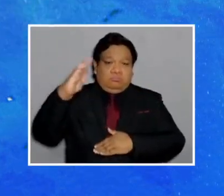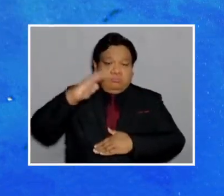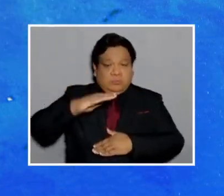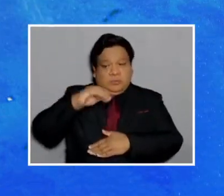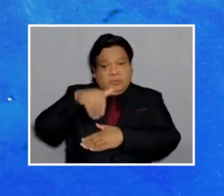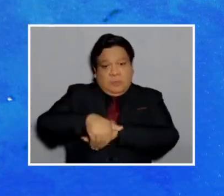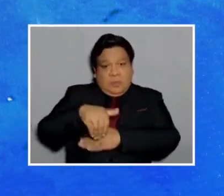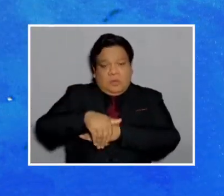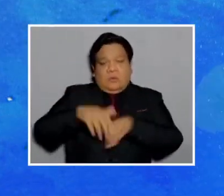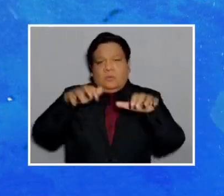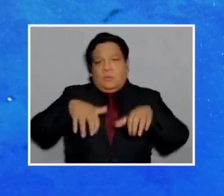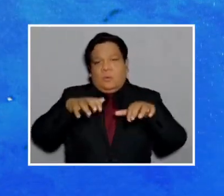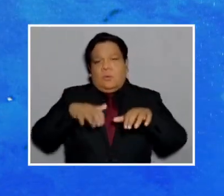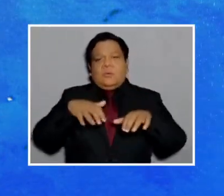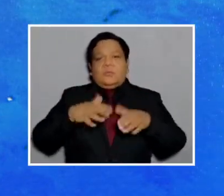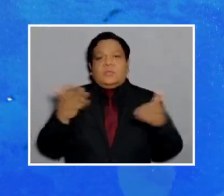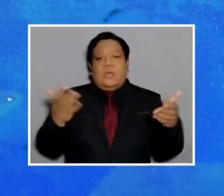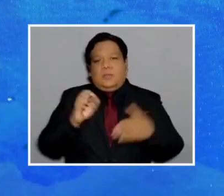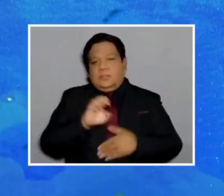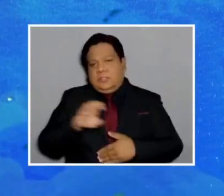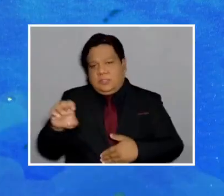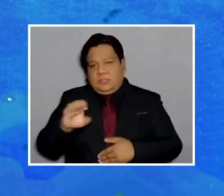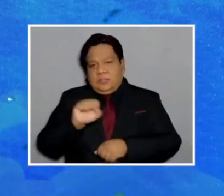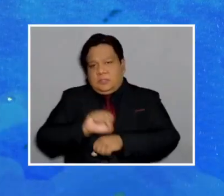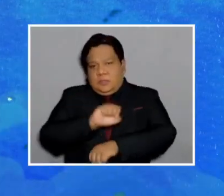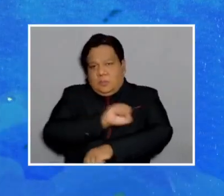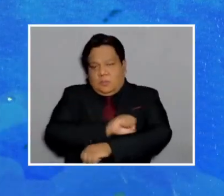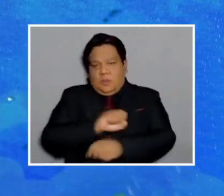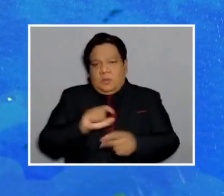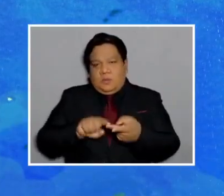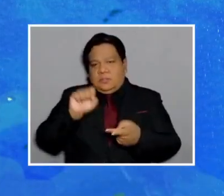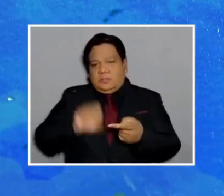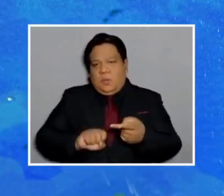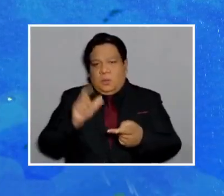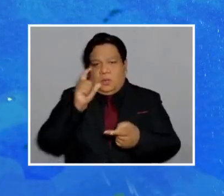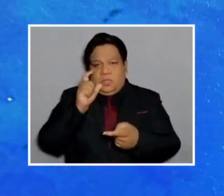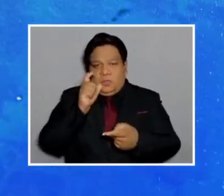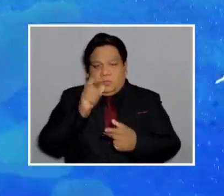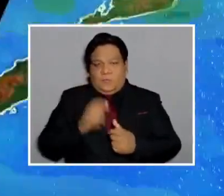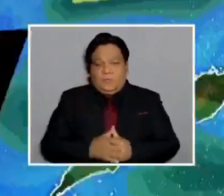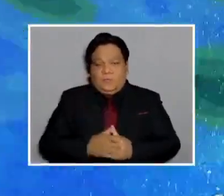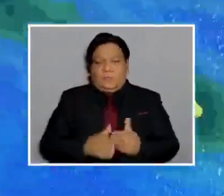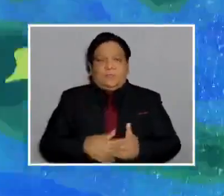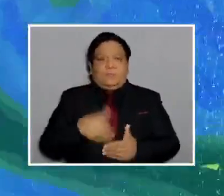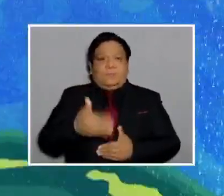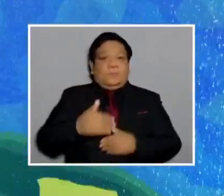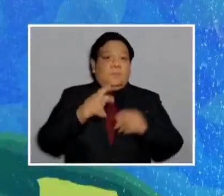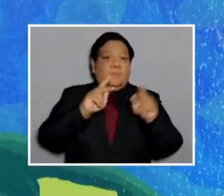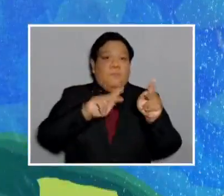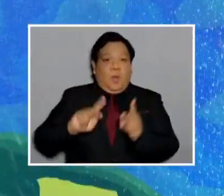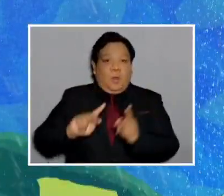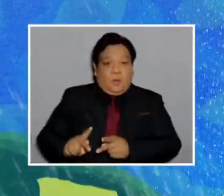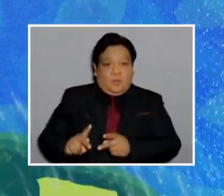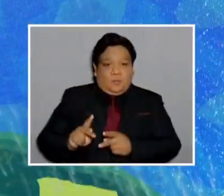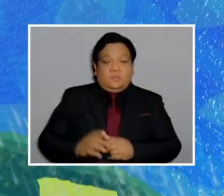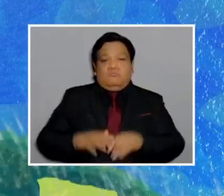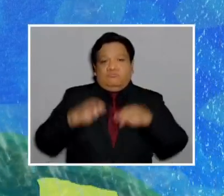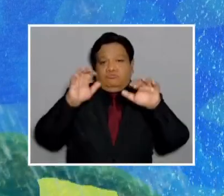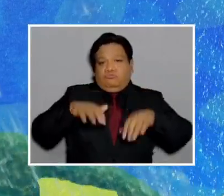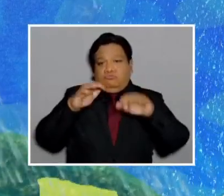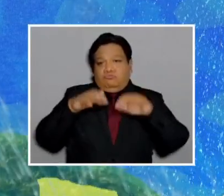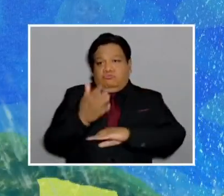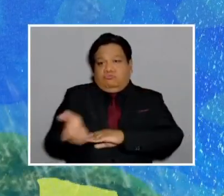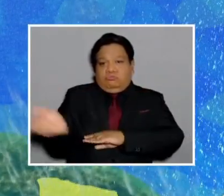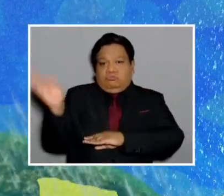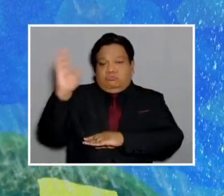silangan ng Eastern Samar at maging sa may Southern Leyte. Sa Palawan, maulan hanggang hapon dito po sa southern part ng